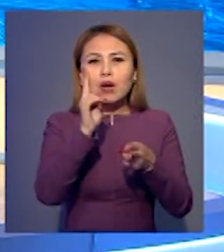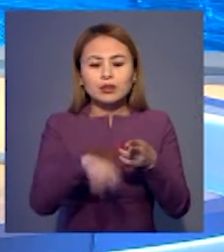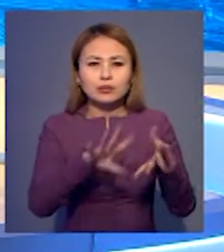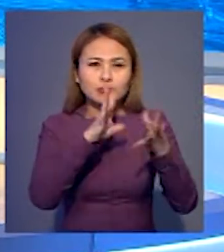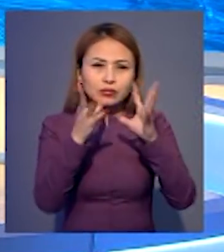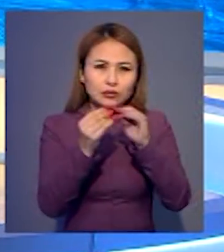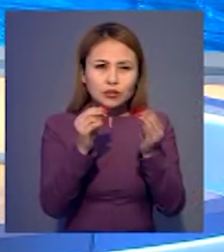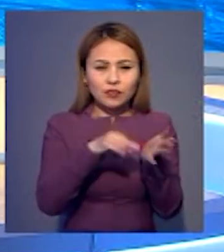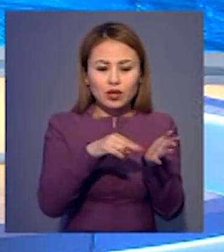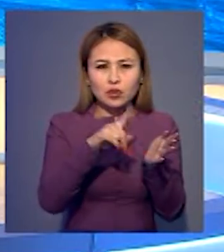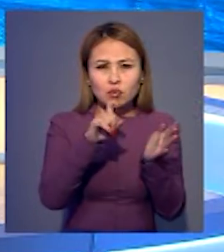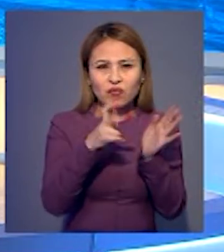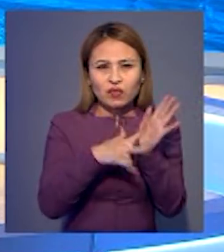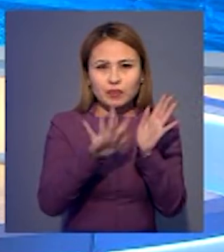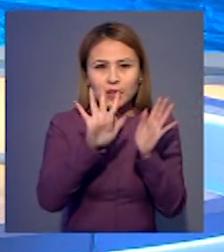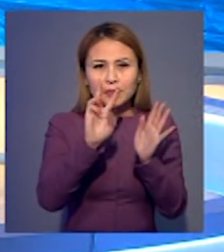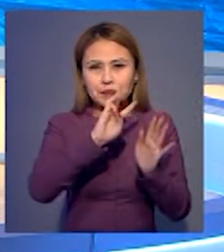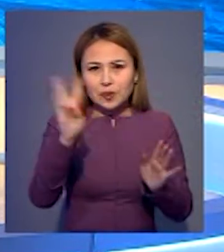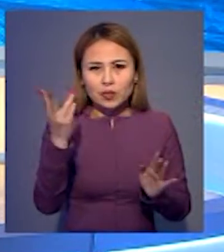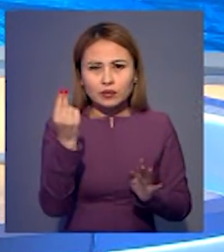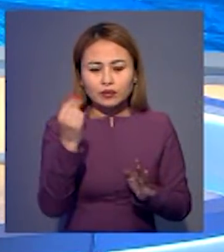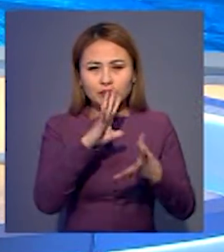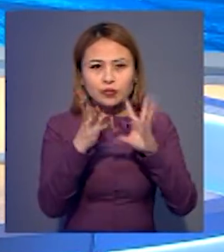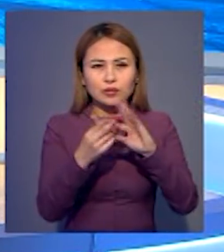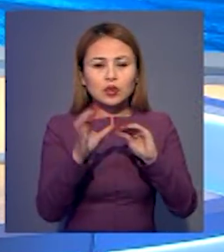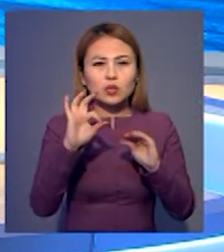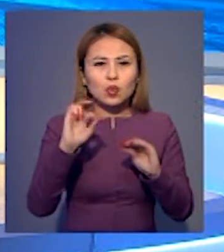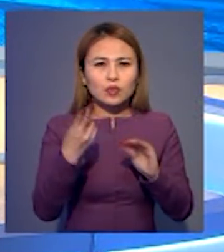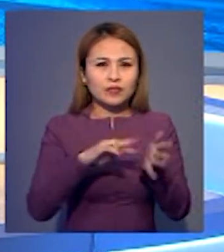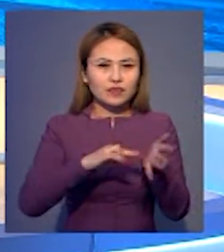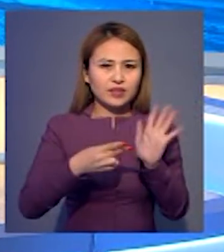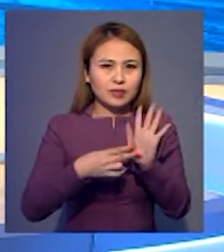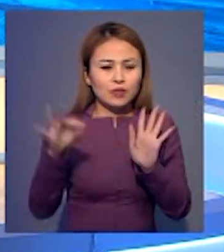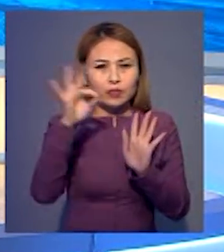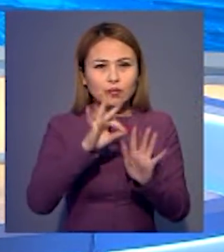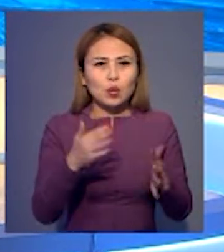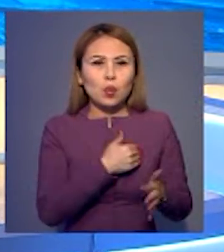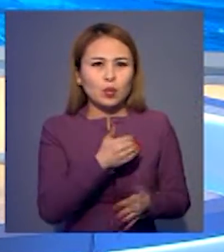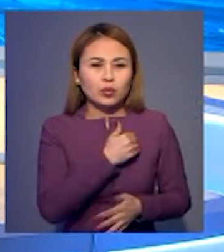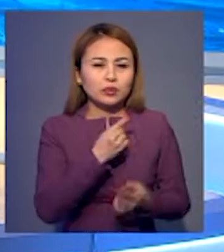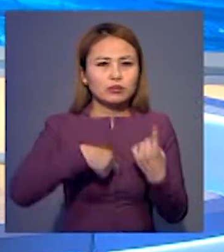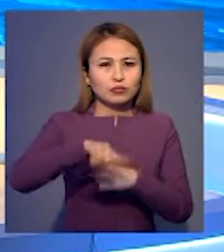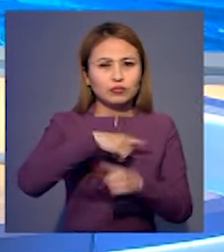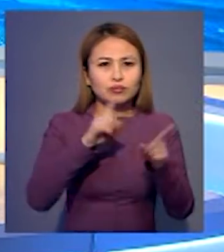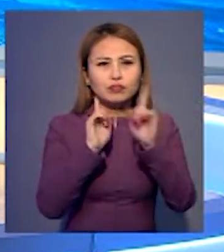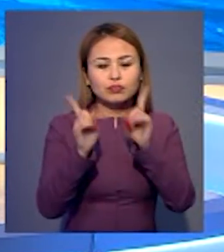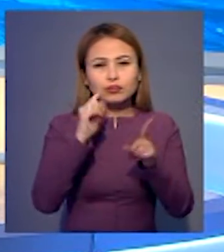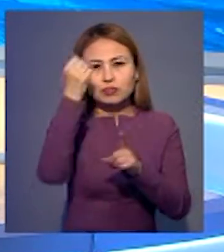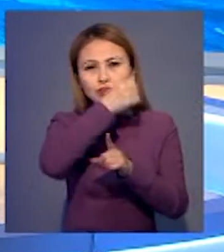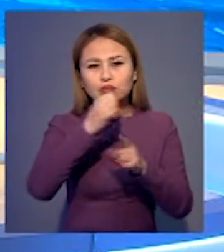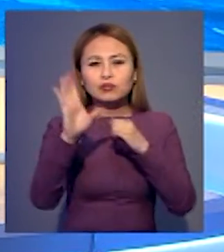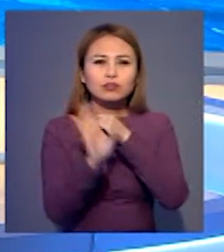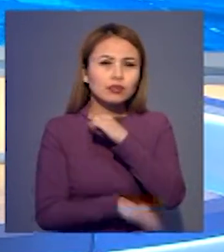дейін жалпы құны 185 миллион теңге болатын әлеуметтік жобаларды жүзеге асыруға бел буып отыр. Кәсіпкерлер форумында